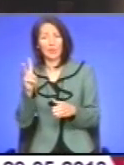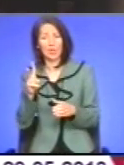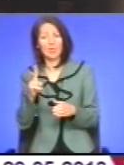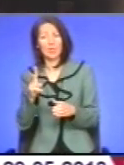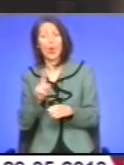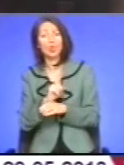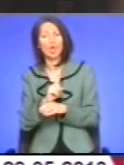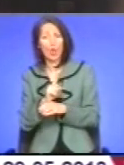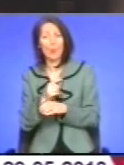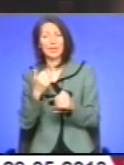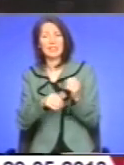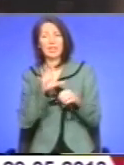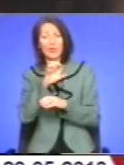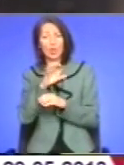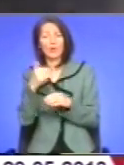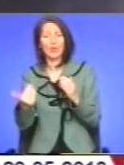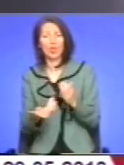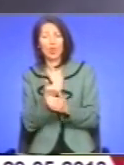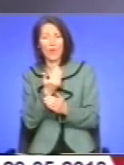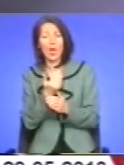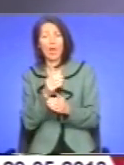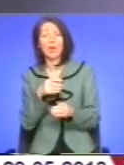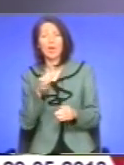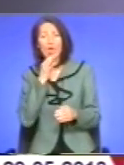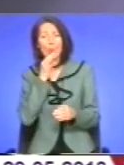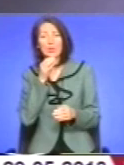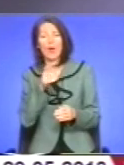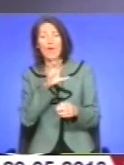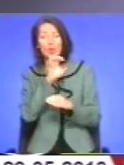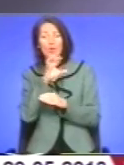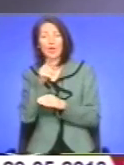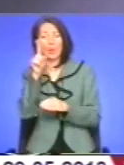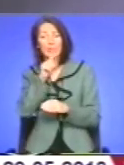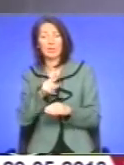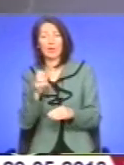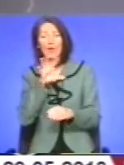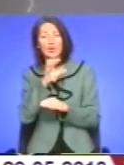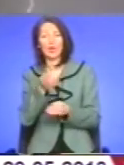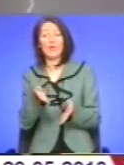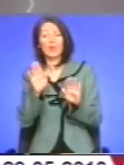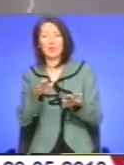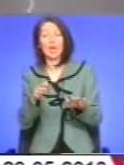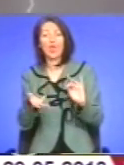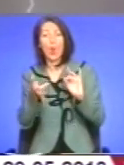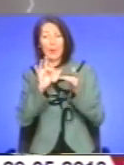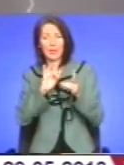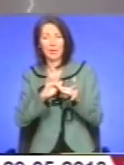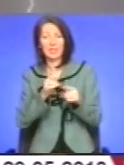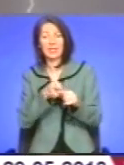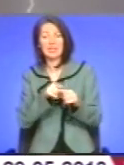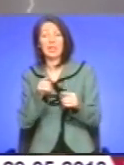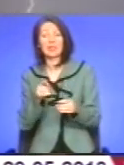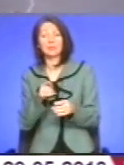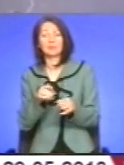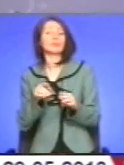У Тернополі серед фотографів нове захоплення – фотографувати блискавки. Світлини вони викладають у соціальних мережах. Та це заняття не